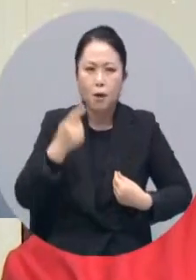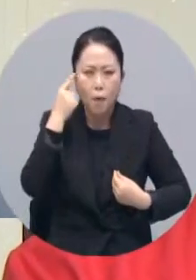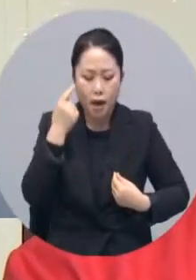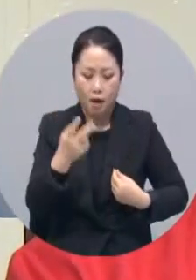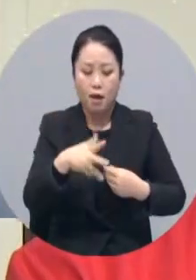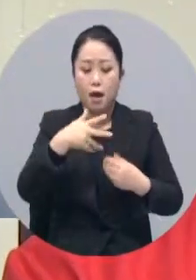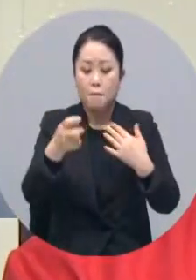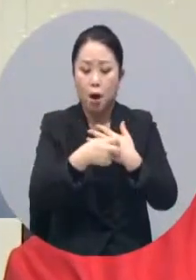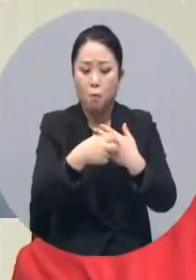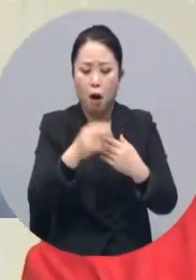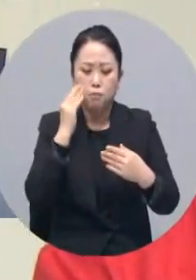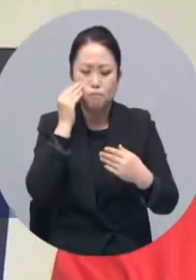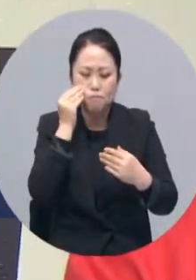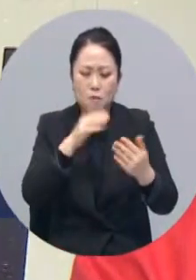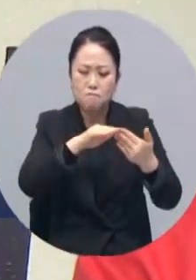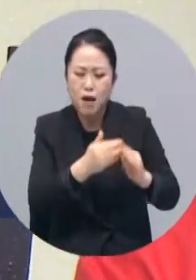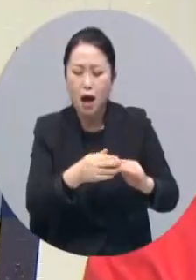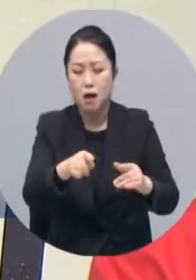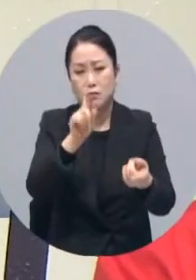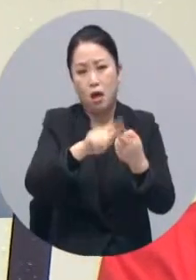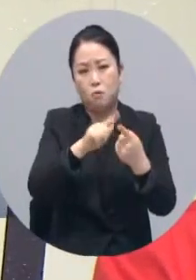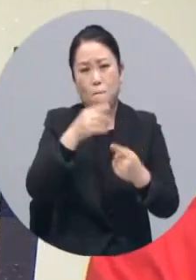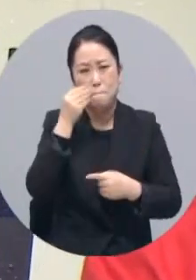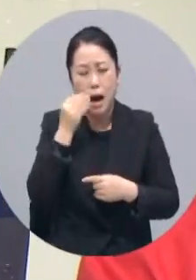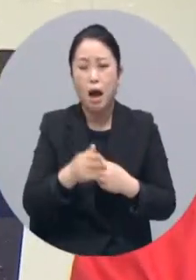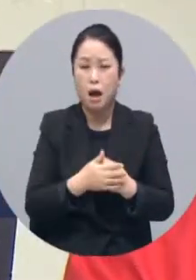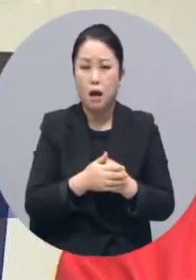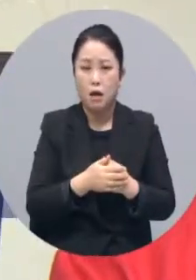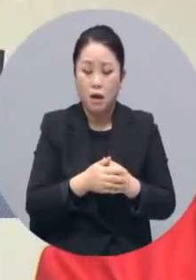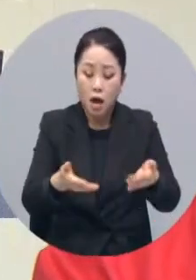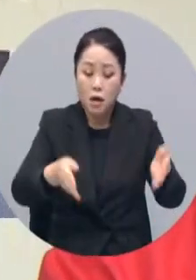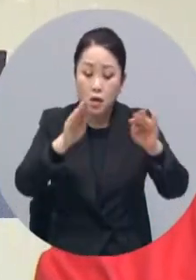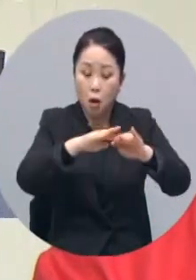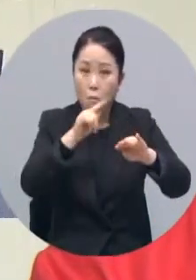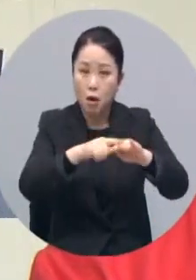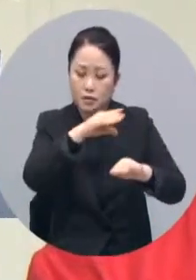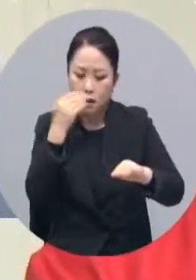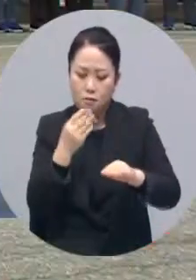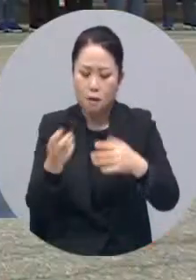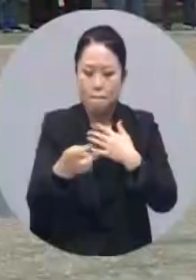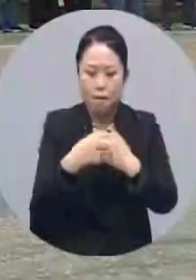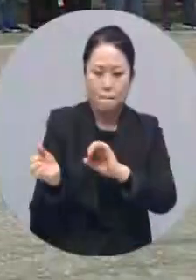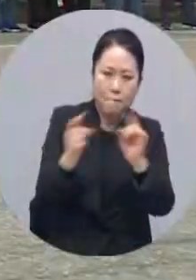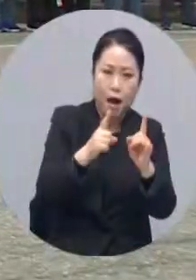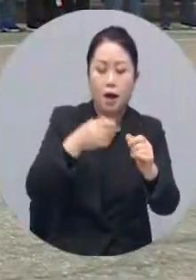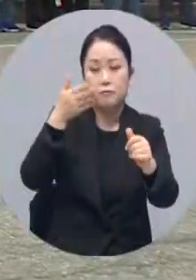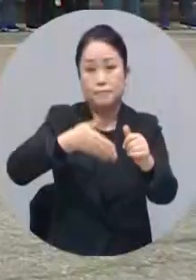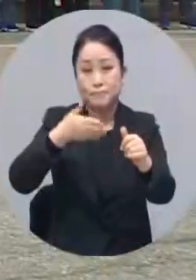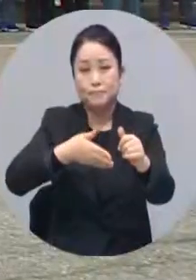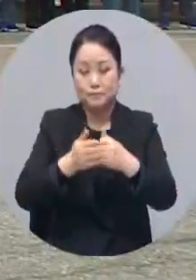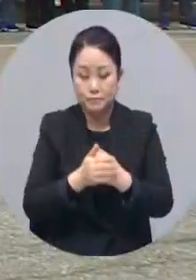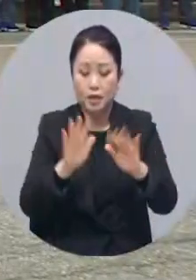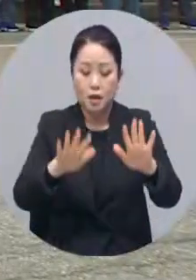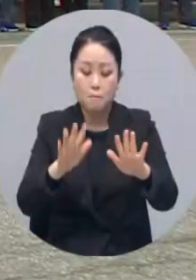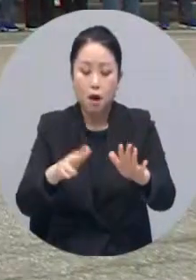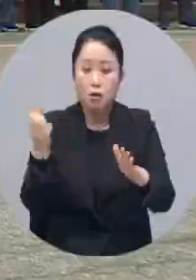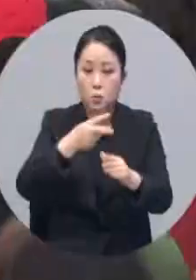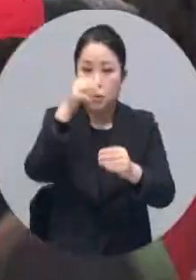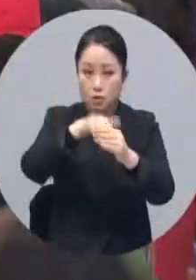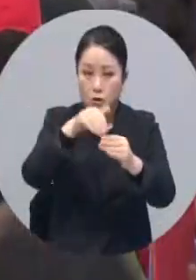흉물스럽게 방치합니까? 그 건물에 제대로 된 병원 세웁시다. 이번 보궐선거를